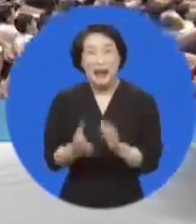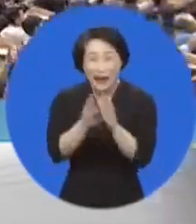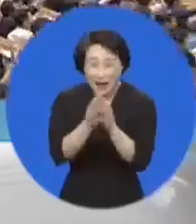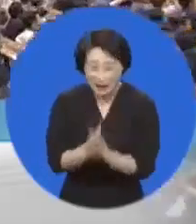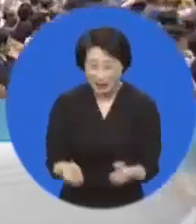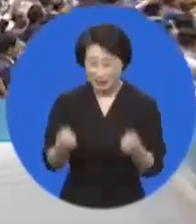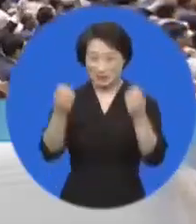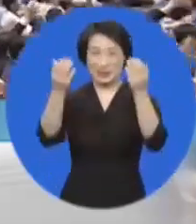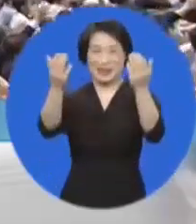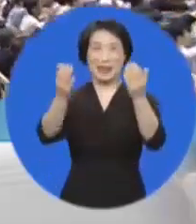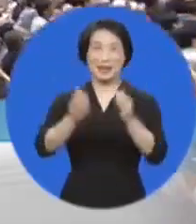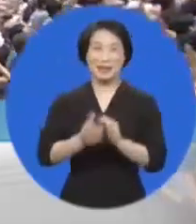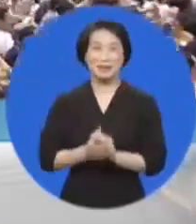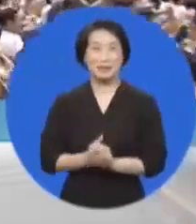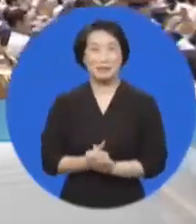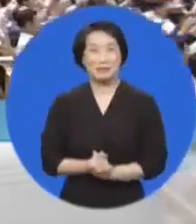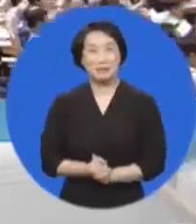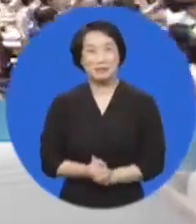할렐루야.